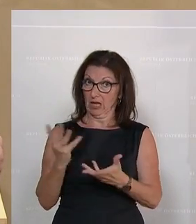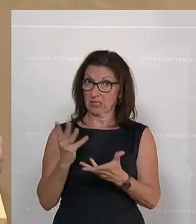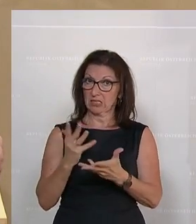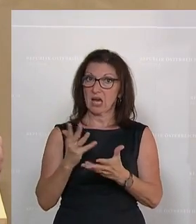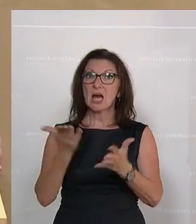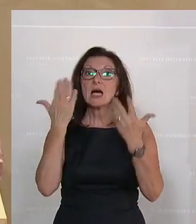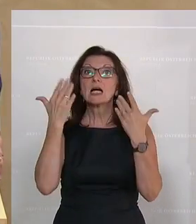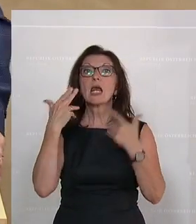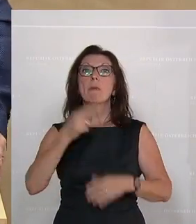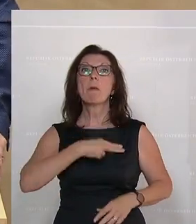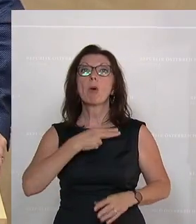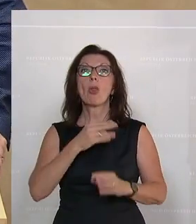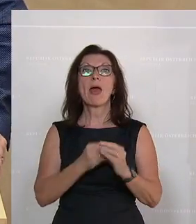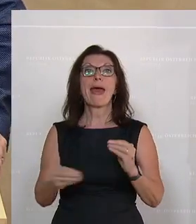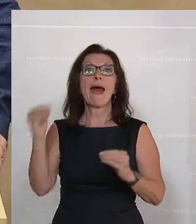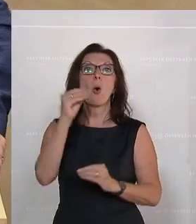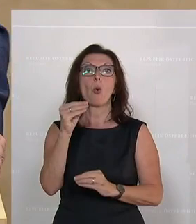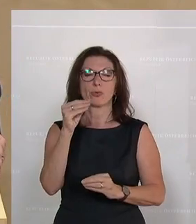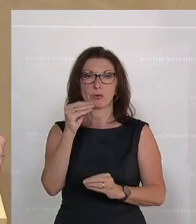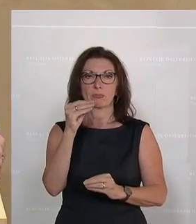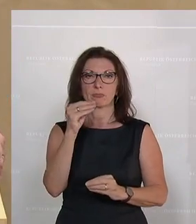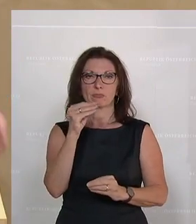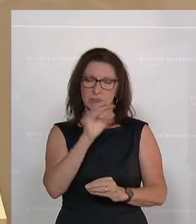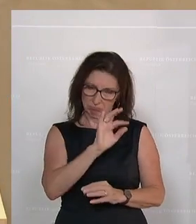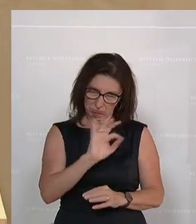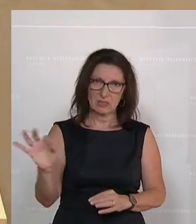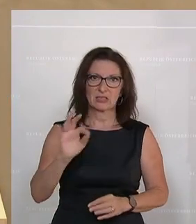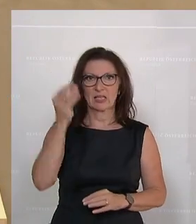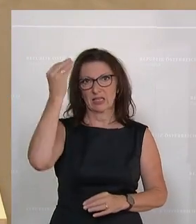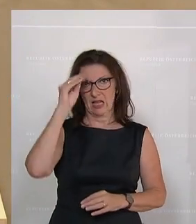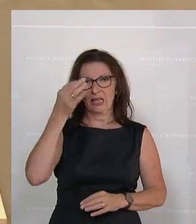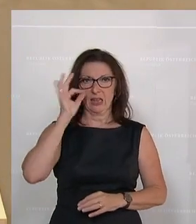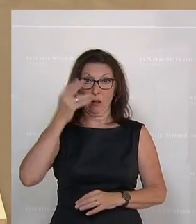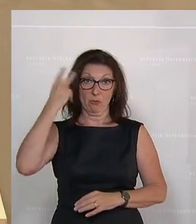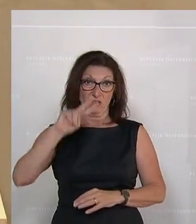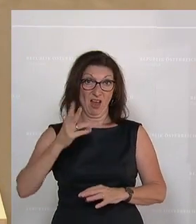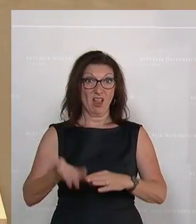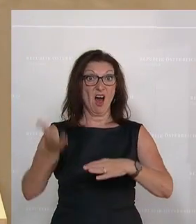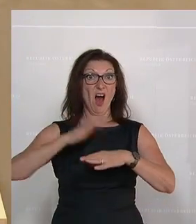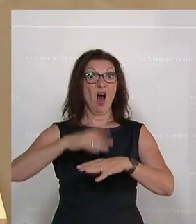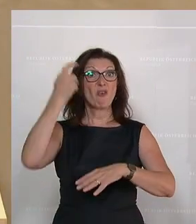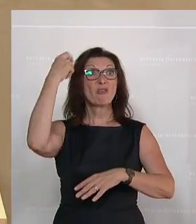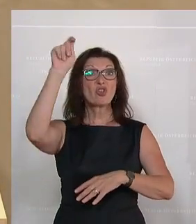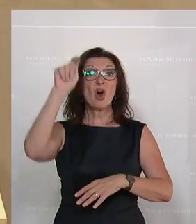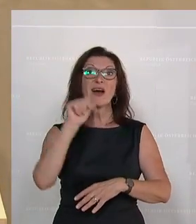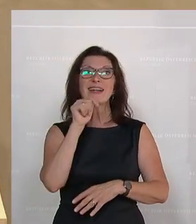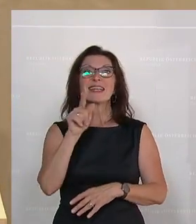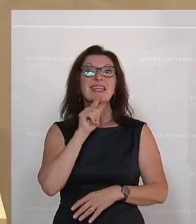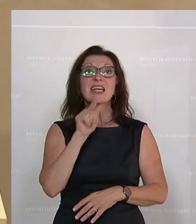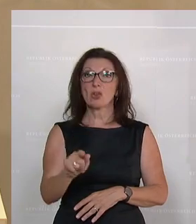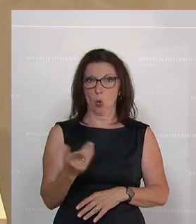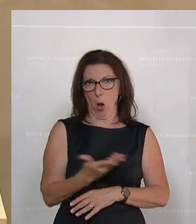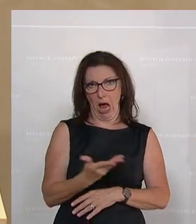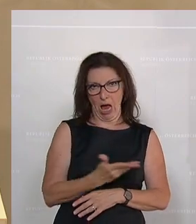klima bonus meine sehr geehrten damen und herren die teuerung hat längst auch die mit der fast die teuerung